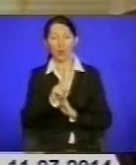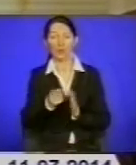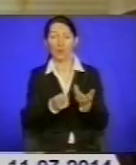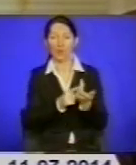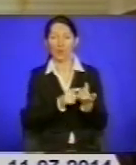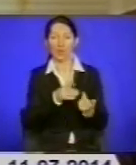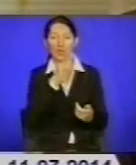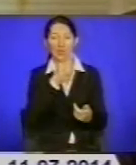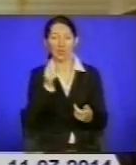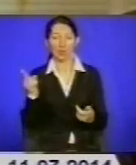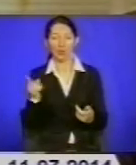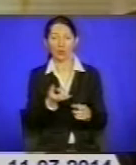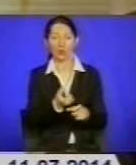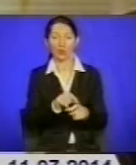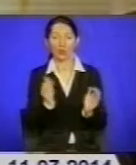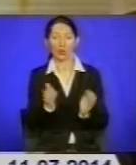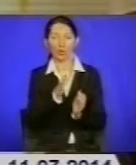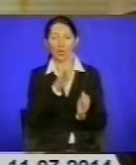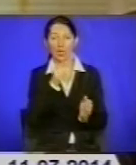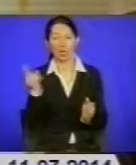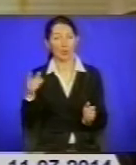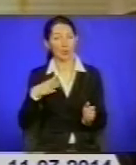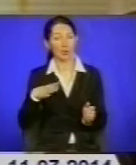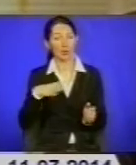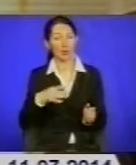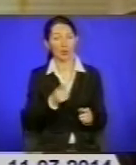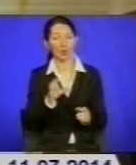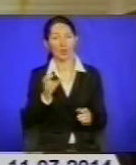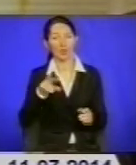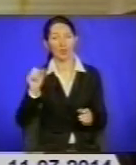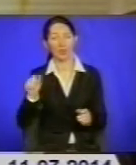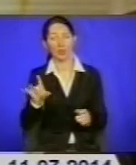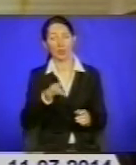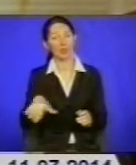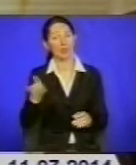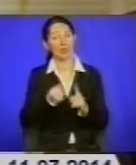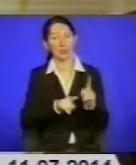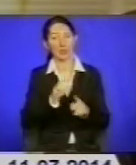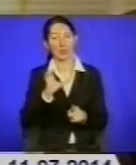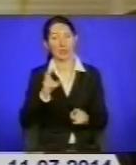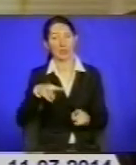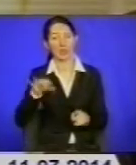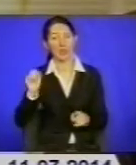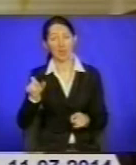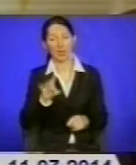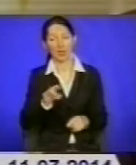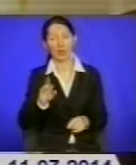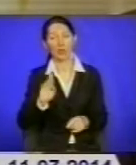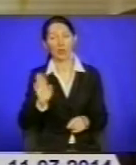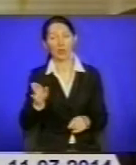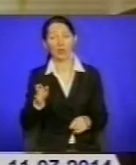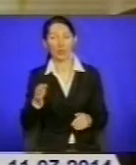короткий термін. Я сподіваюся, що в Слов'янському районі все зміниться. І Слов'янський район як був символом